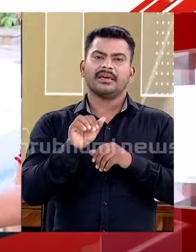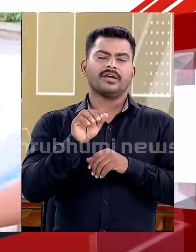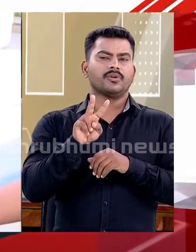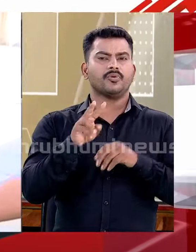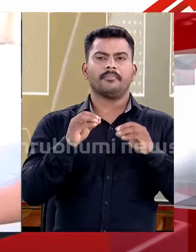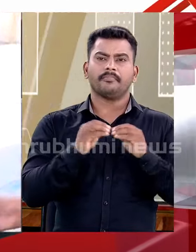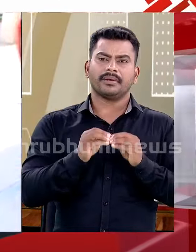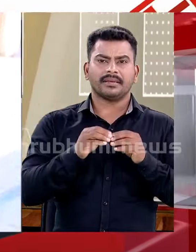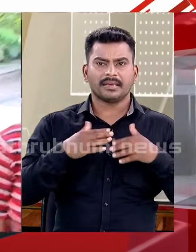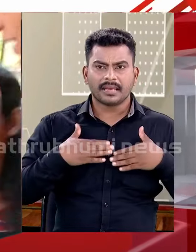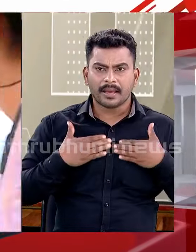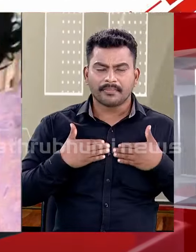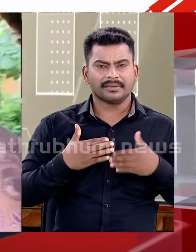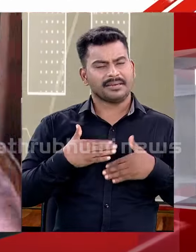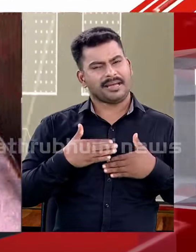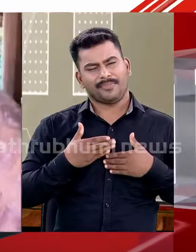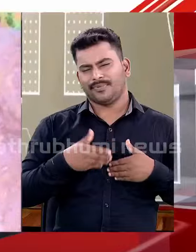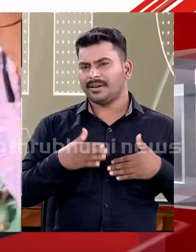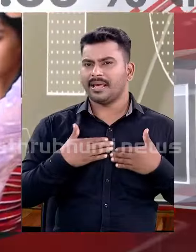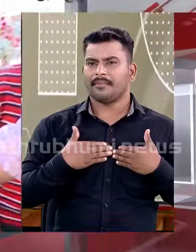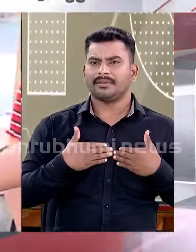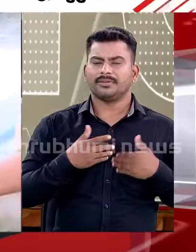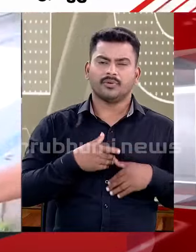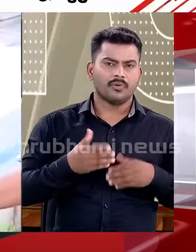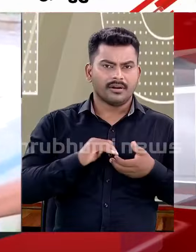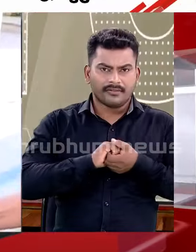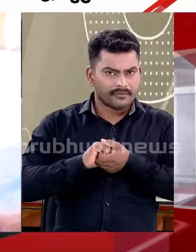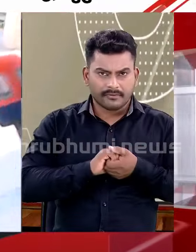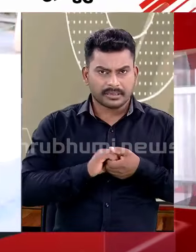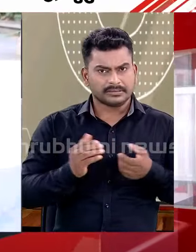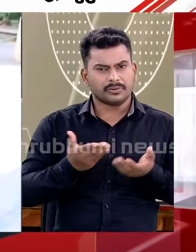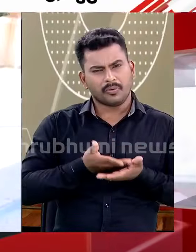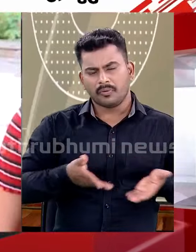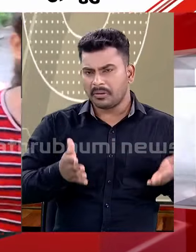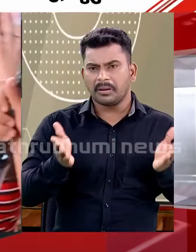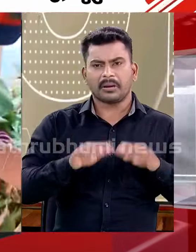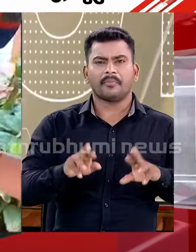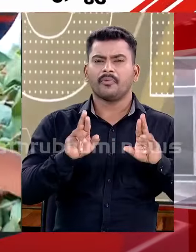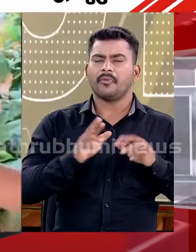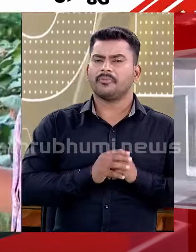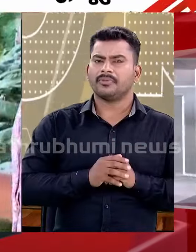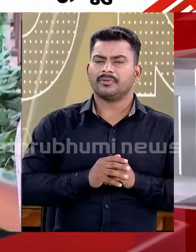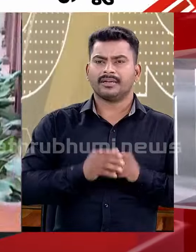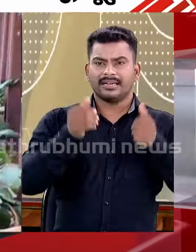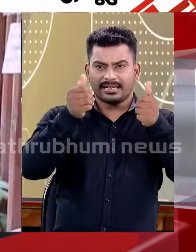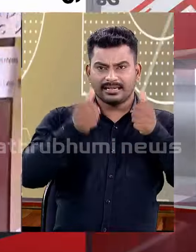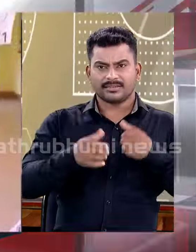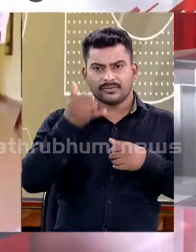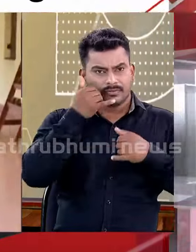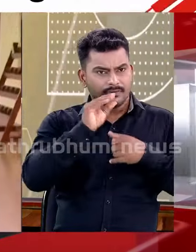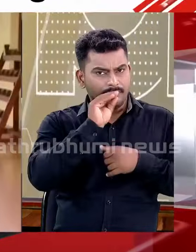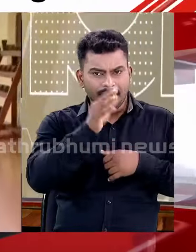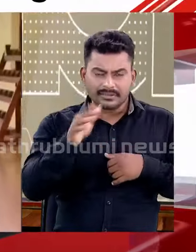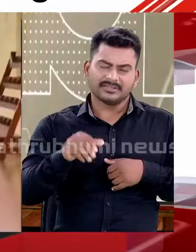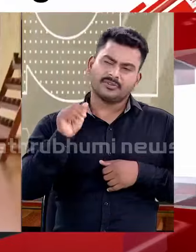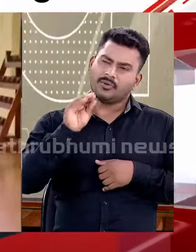സന്തോഷമായില്ലേ? സുഹൃത്തുക്കളൊക്കെ ഇനി വരുമോ? ചിലപ്പോ വരും. എല്ലാരോടും പറഞ്ഞില്ലേ റിസൾട്ട് ഒക്കെ വിളിച്ച്? എല്ലാരോടും പറഞ്ഞില്ലേ? പറഞ്ഞു